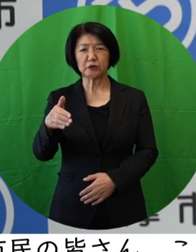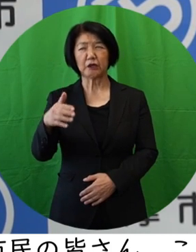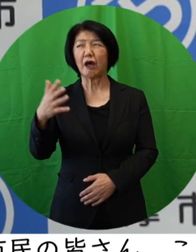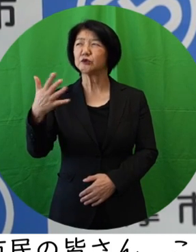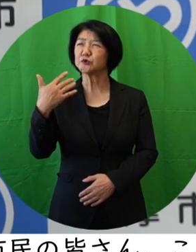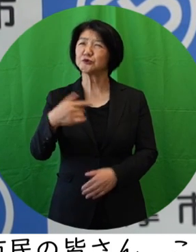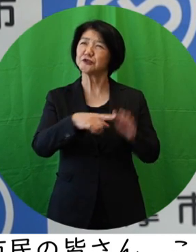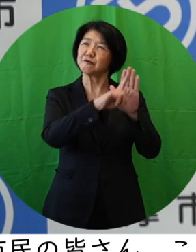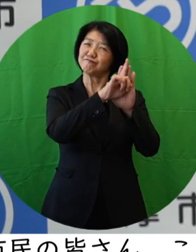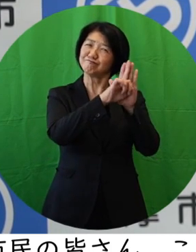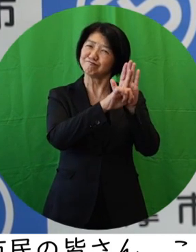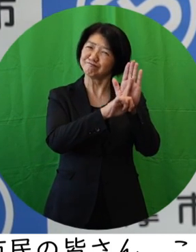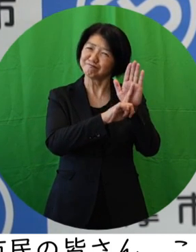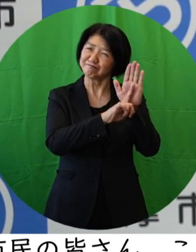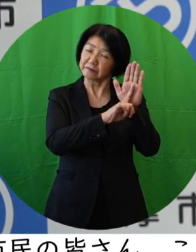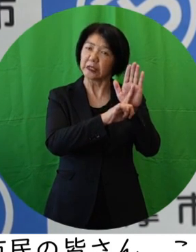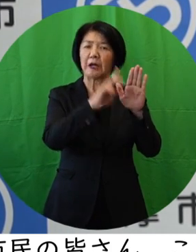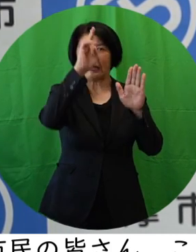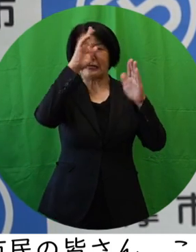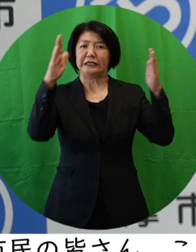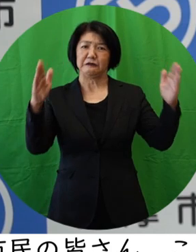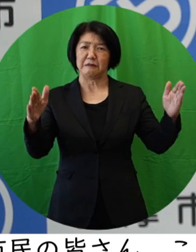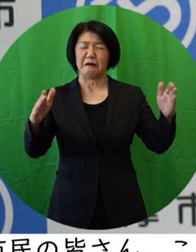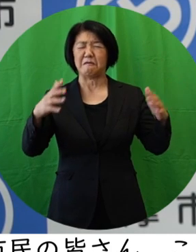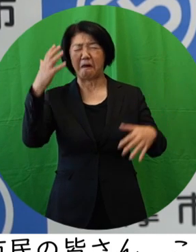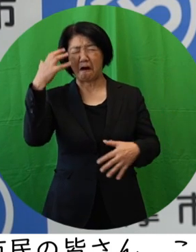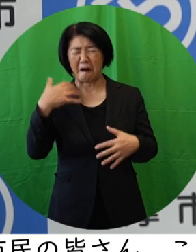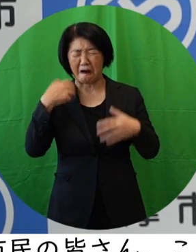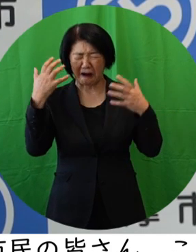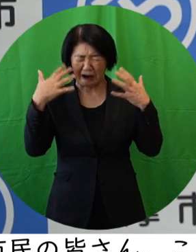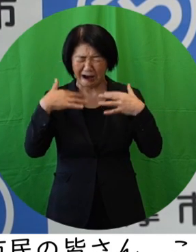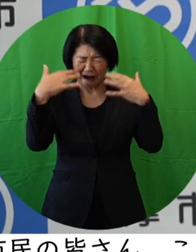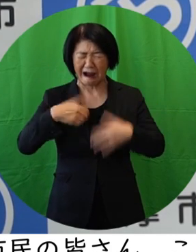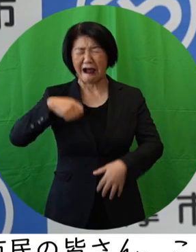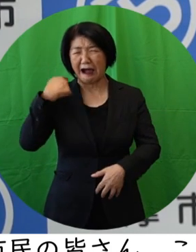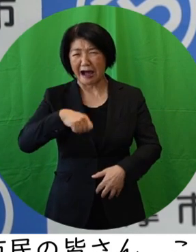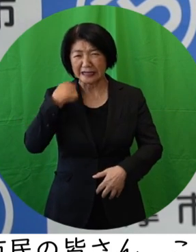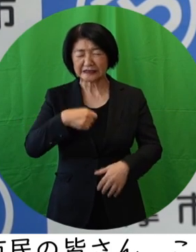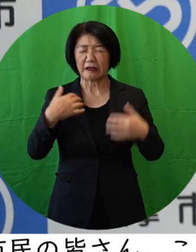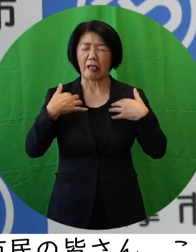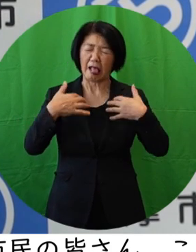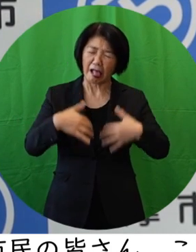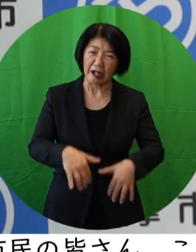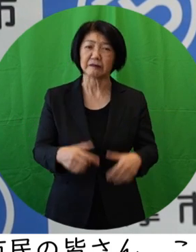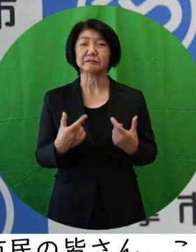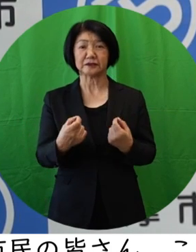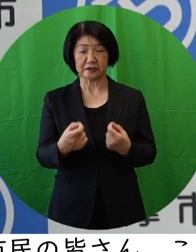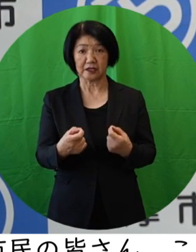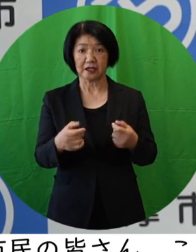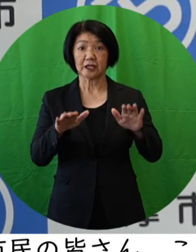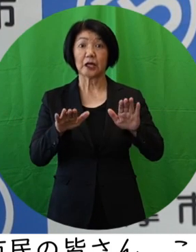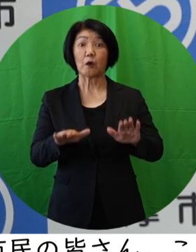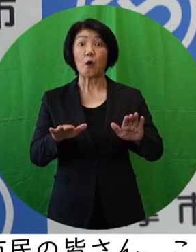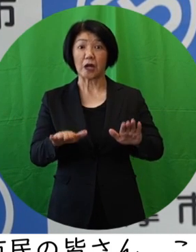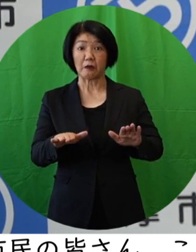は涼しくなったとはいえ連日の猛暑身に答えますよねえ今回